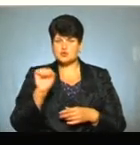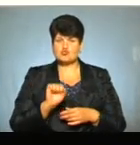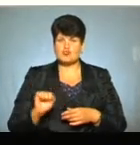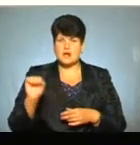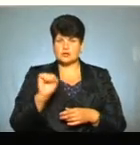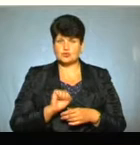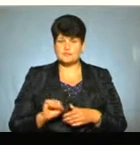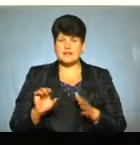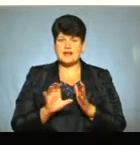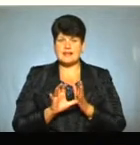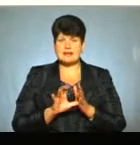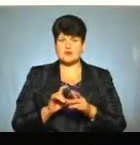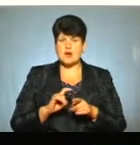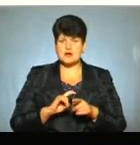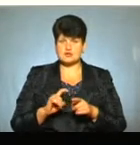штукатури,